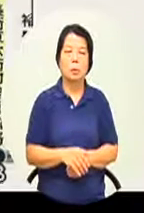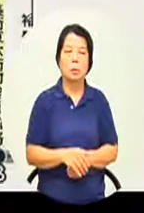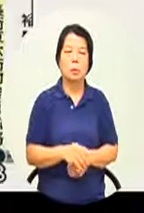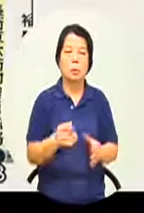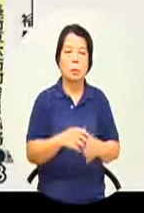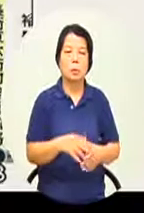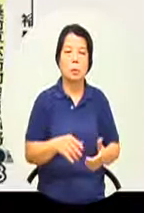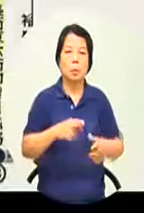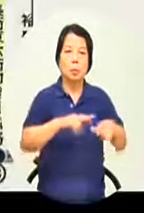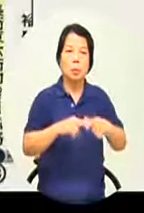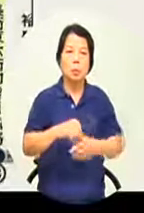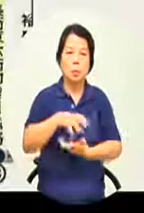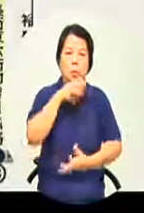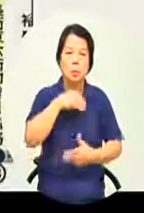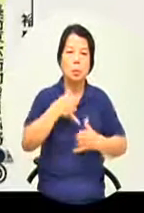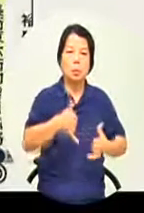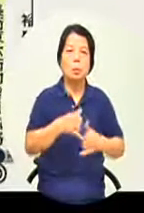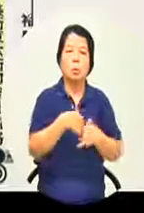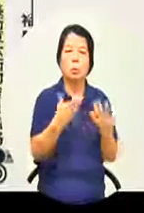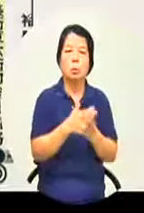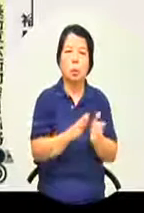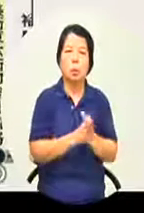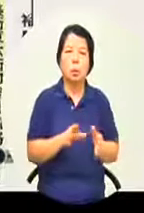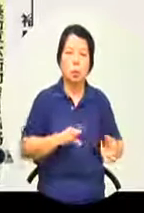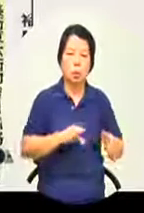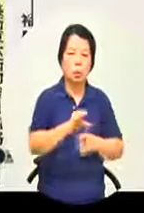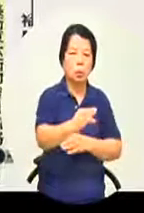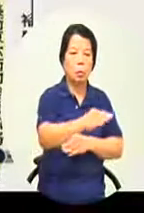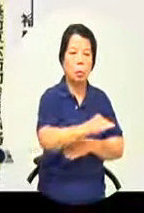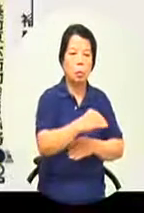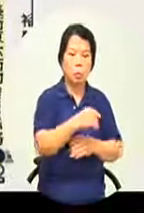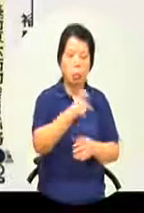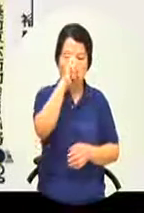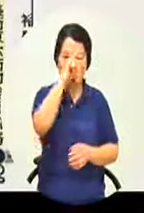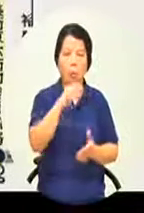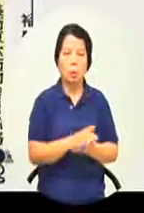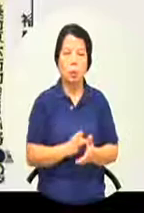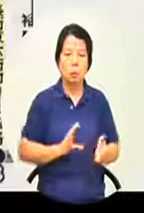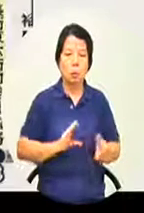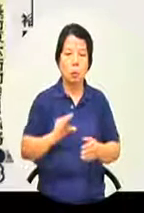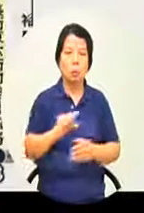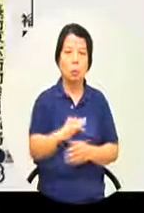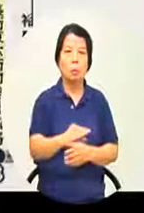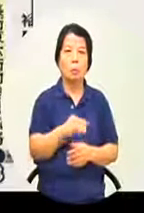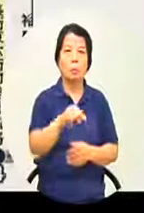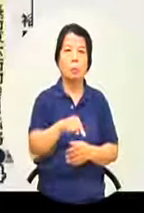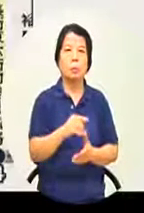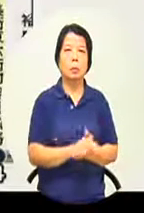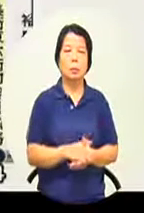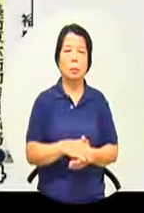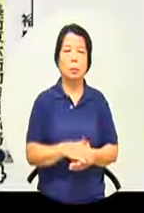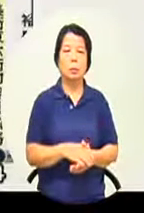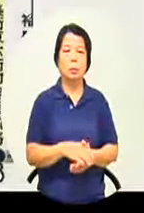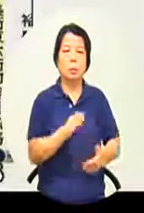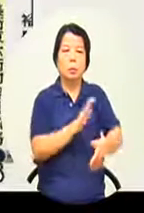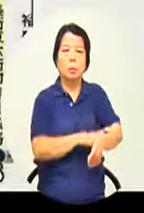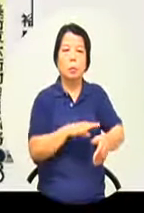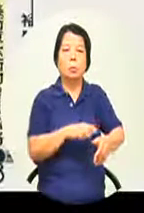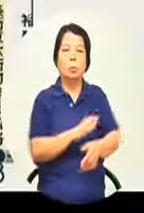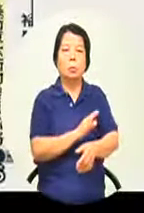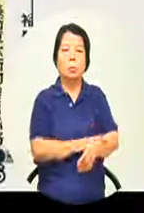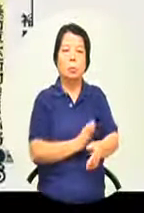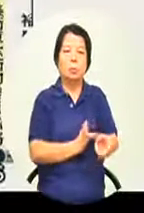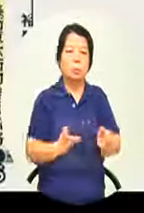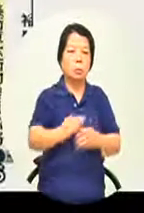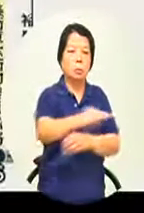寿路家不要直接拉到这里回转，我们是希望能够从介寿路左转先锋路